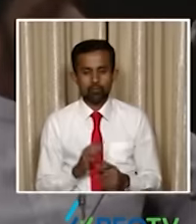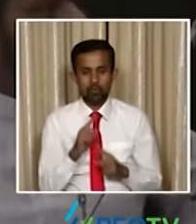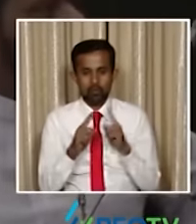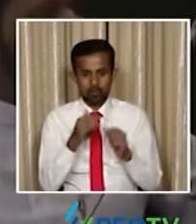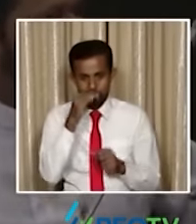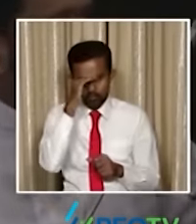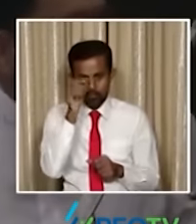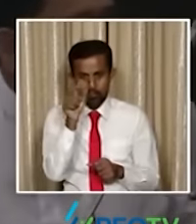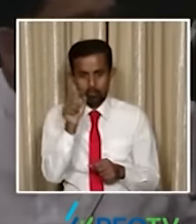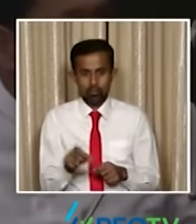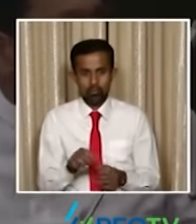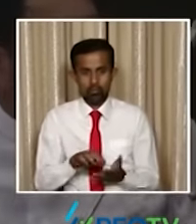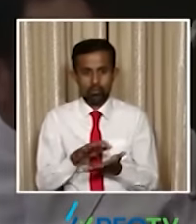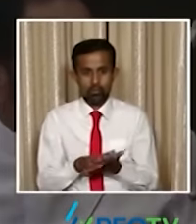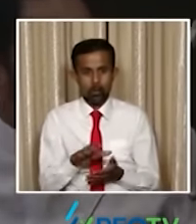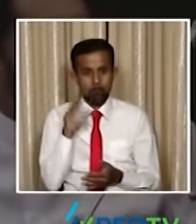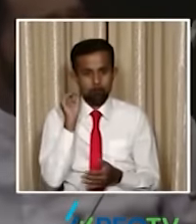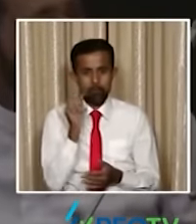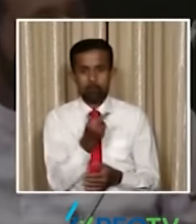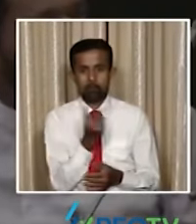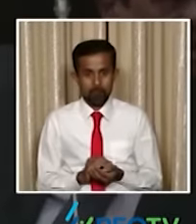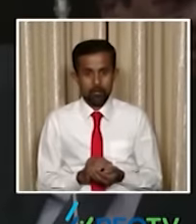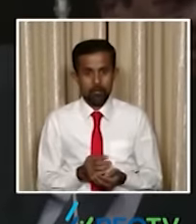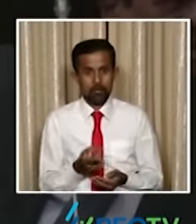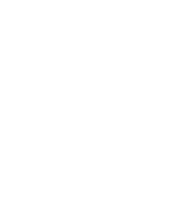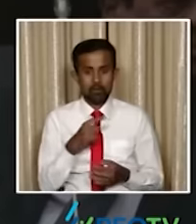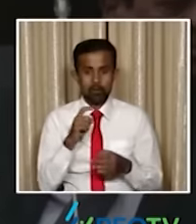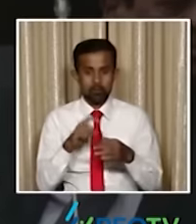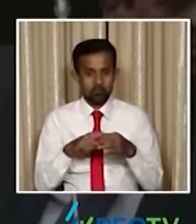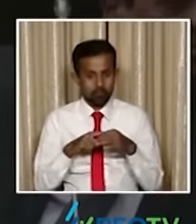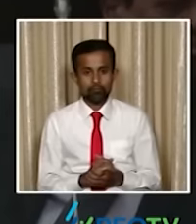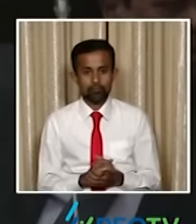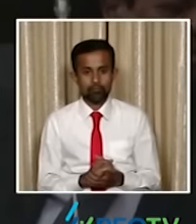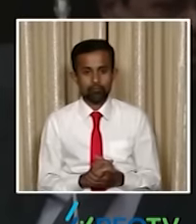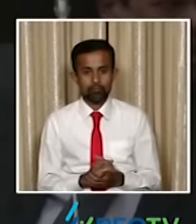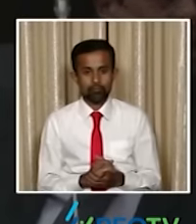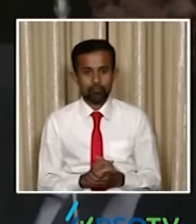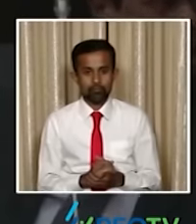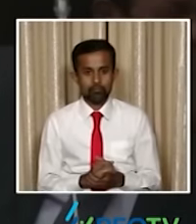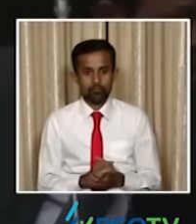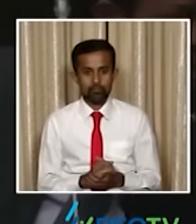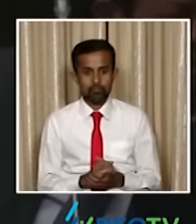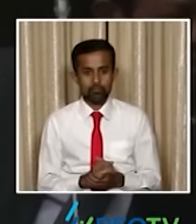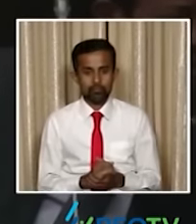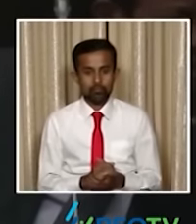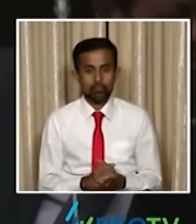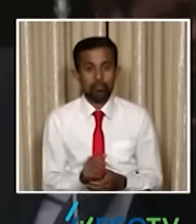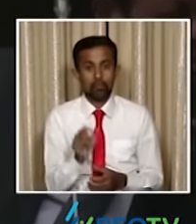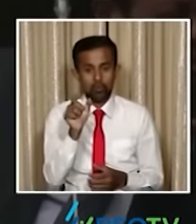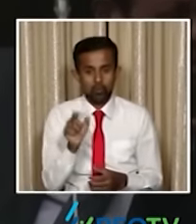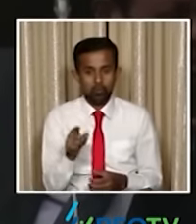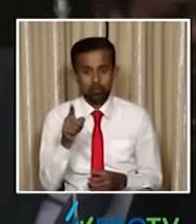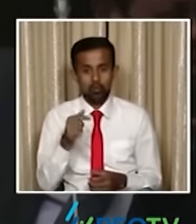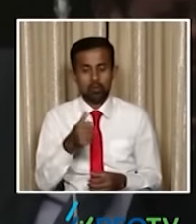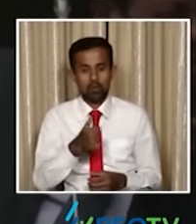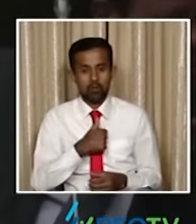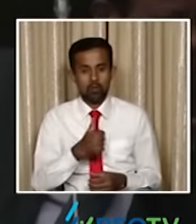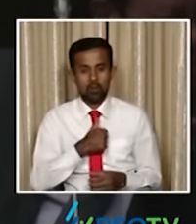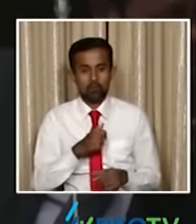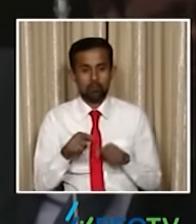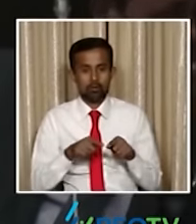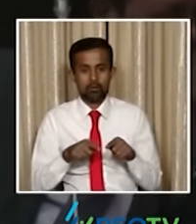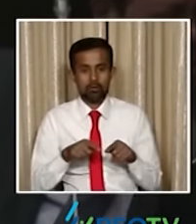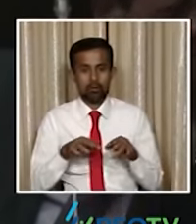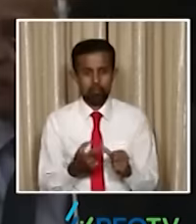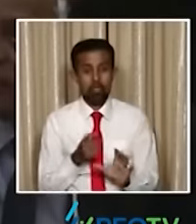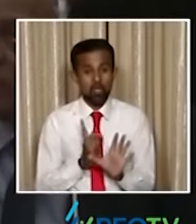කතානායකතුමනි ඔබතුමා දෙන තීන්දුව පිළිගන්නවා මේ දෙකෙන් කොයිකද පිළිගන්න ඕනි කියලා. ඔබතුමාට ඕන විදියට නාඩගම්